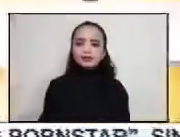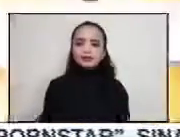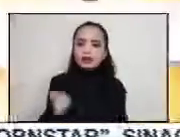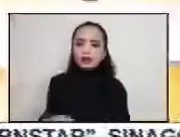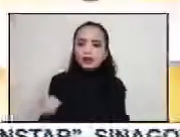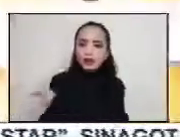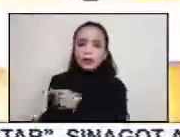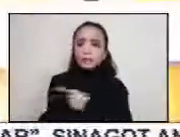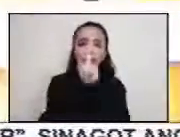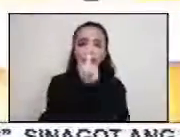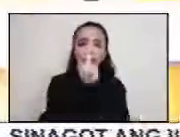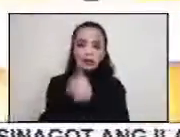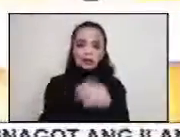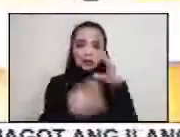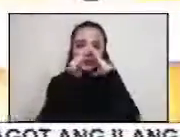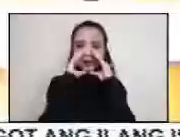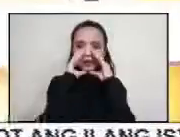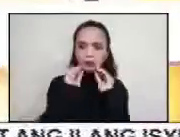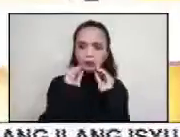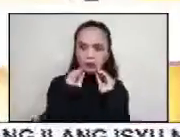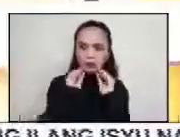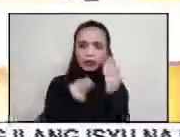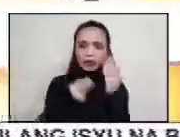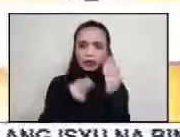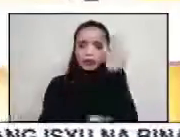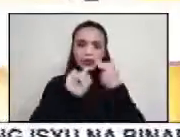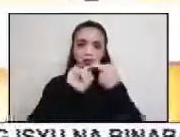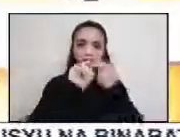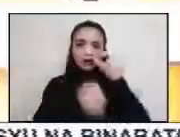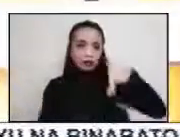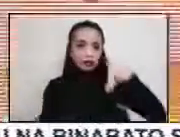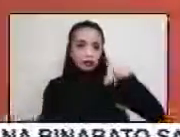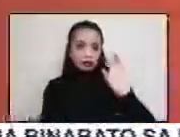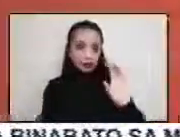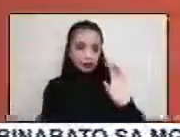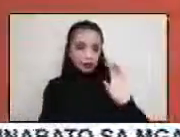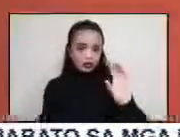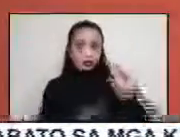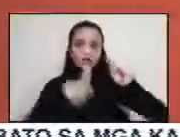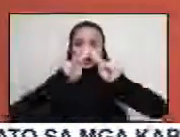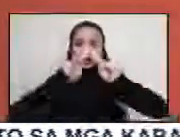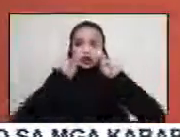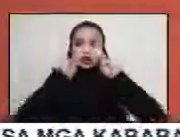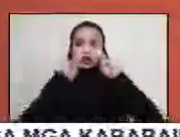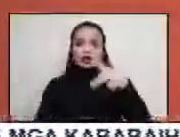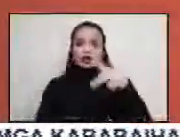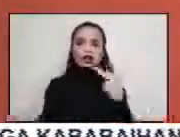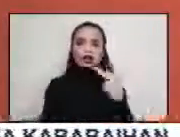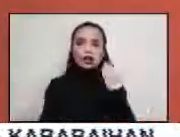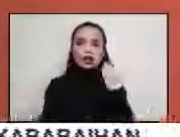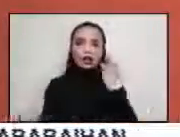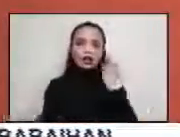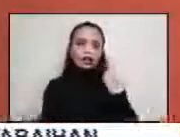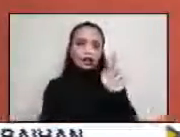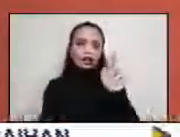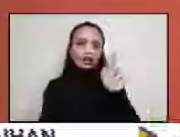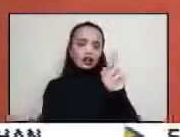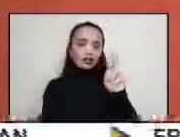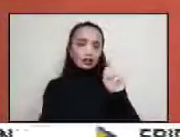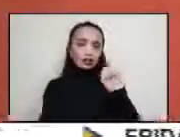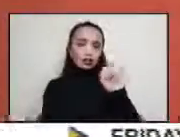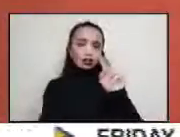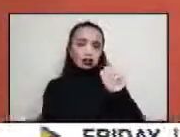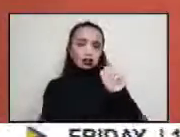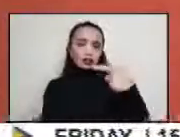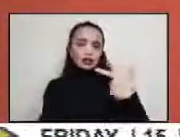Siya taga-barangay Sacred Heart, yun narinig ko eh. Yung family nung lalaki, doon sa Sacred Heart. Ganun ba? Pero sila, nung kasama niyang